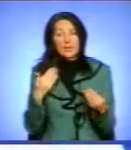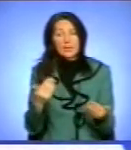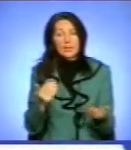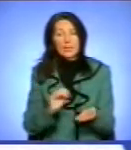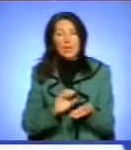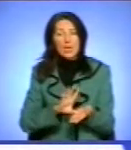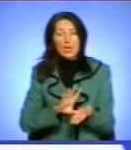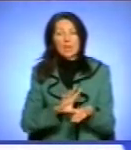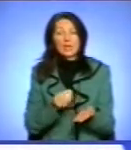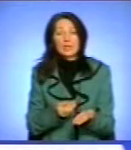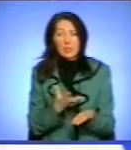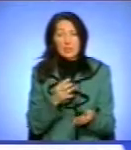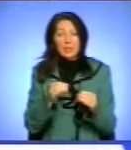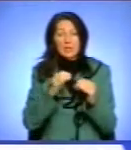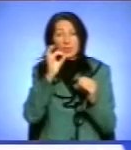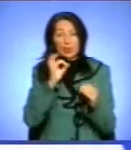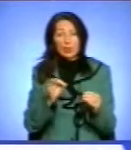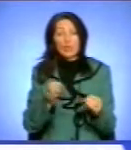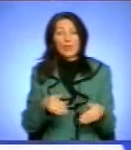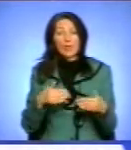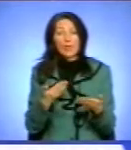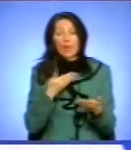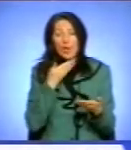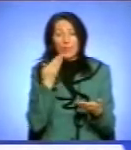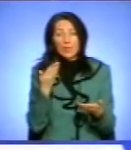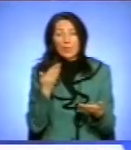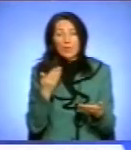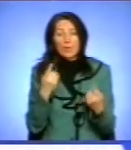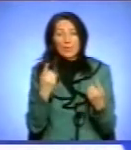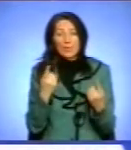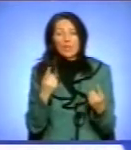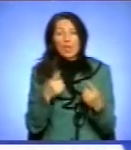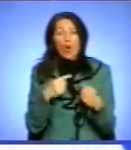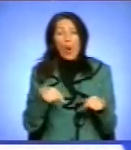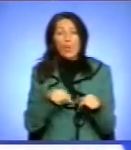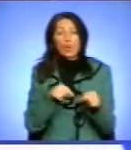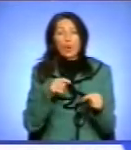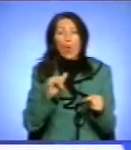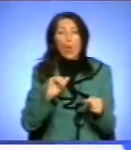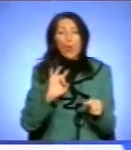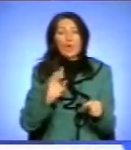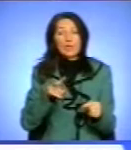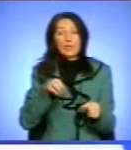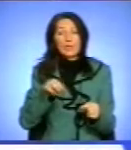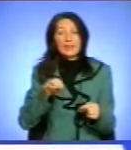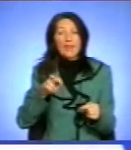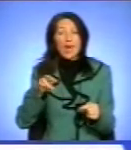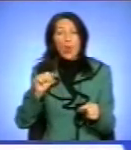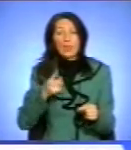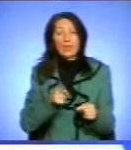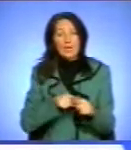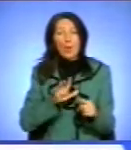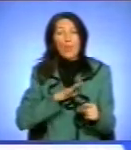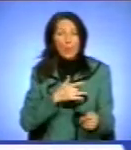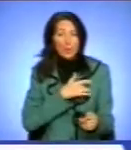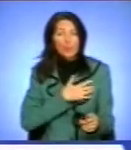підняти тарифи на 10% виступив найбільший оператор фіксованого зв'язку «Укртелеком», який був приватизований в 2011